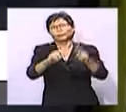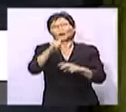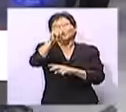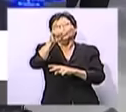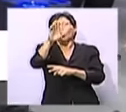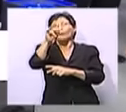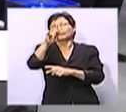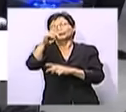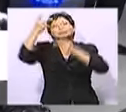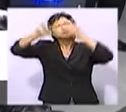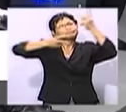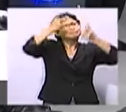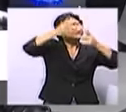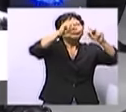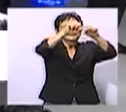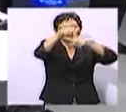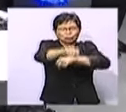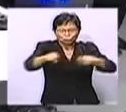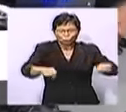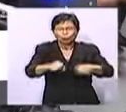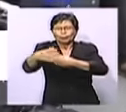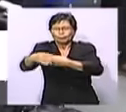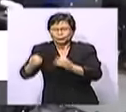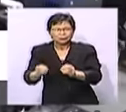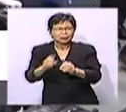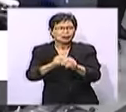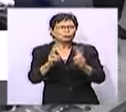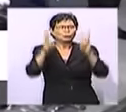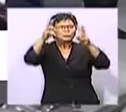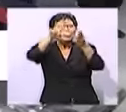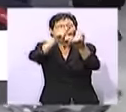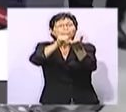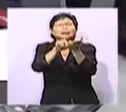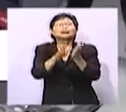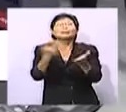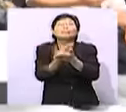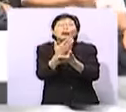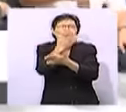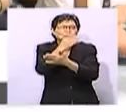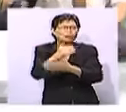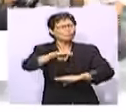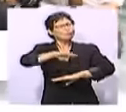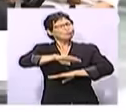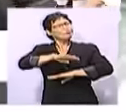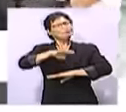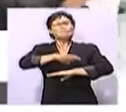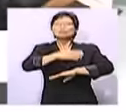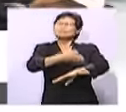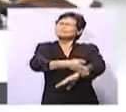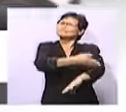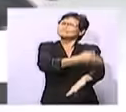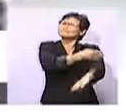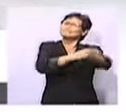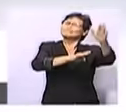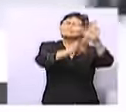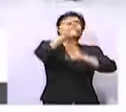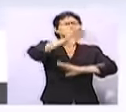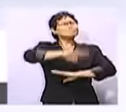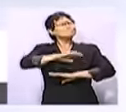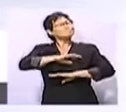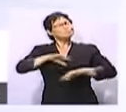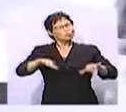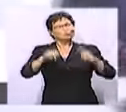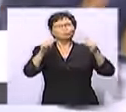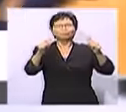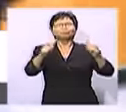Gobind turut meninjau studio serta pejabat operasi di Wisma Berita yang baharu dan berpuas hati dengan kemajuan pembangunan yang